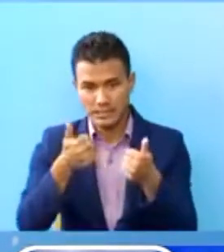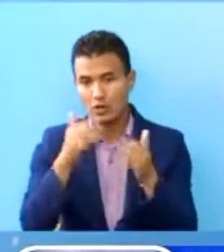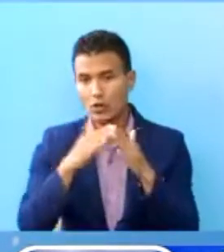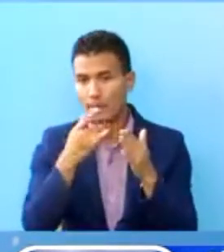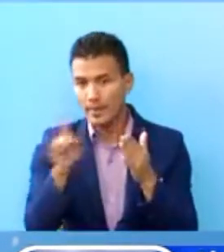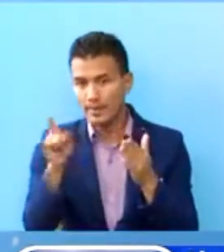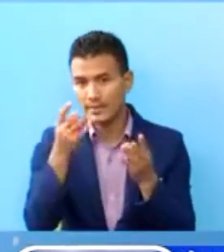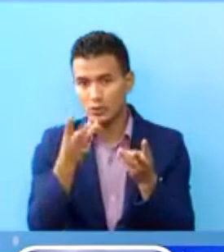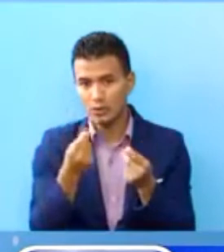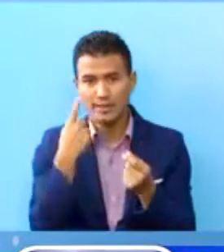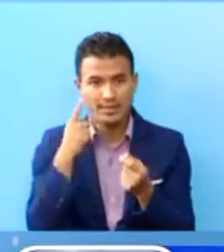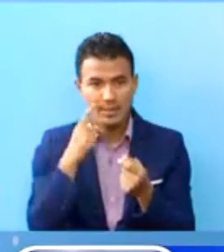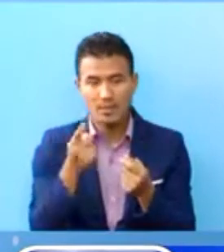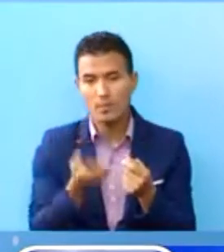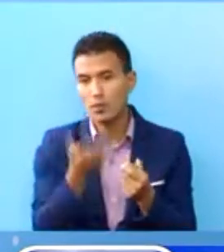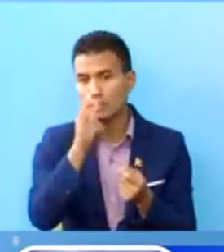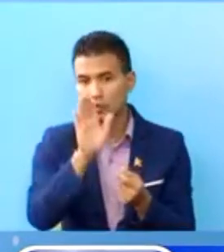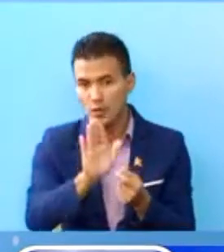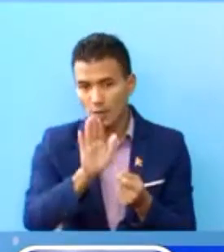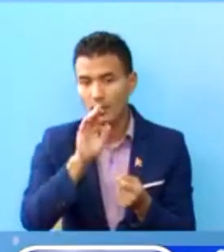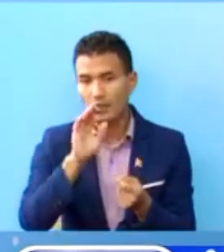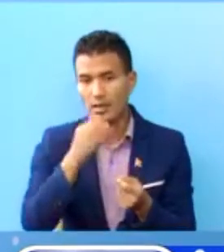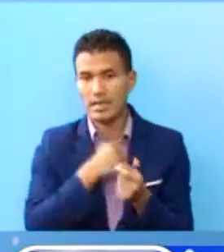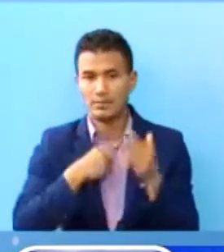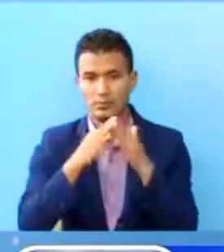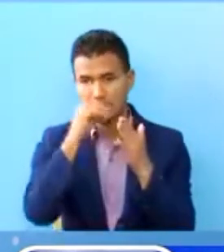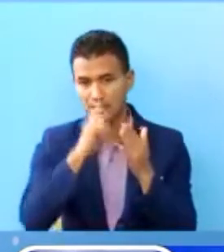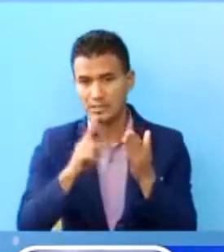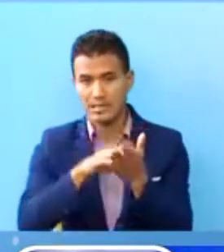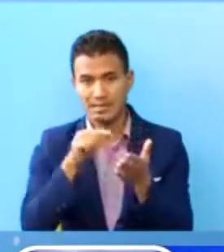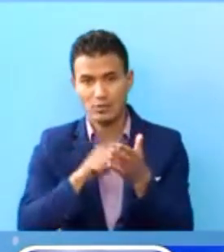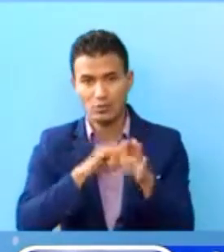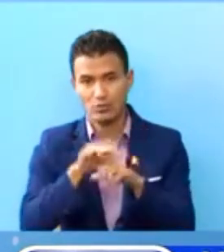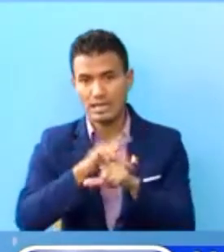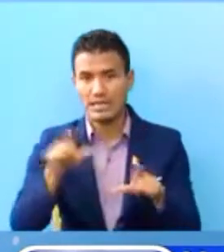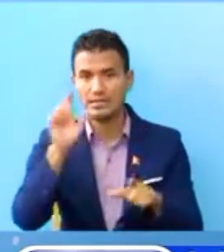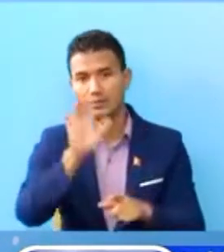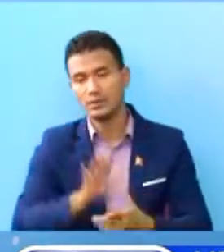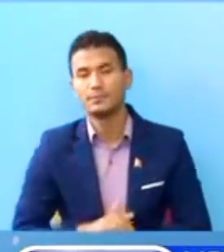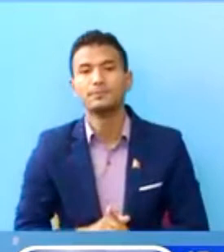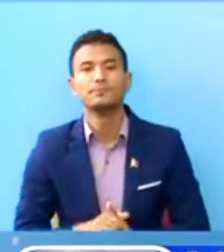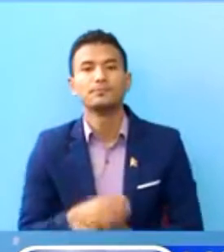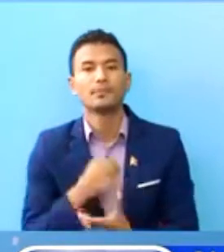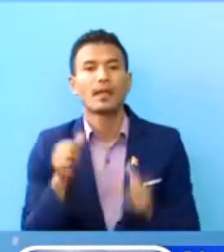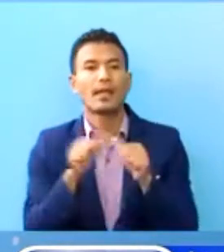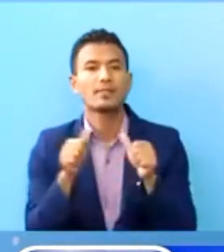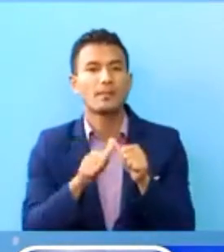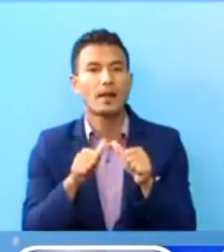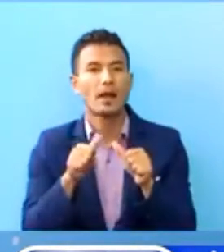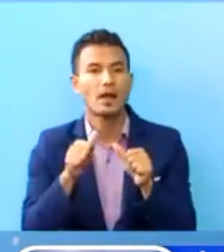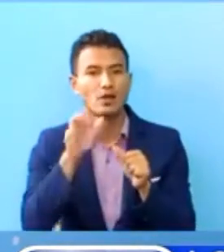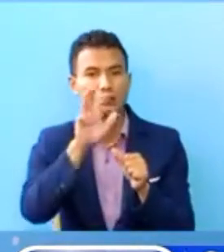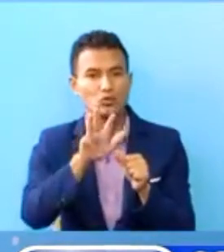घर फर्किनेको संख्या दिन प्रतिदिन बढ्दै गएपछि आइसोलेसन केन्द्रहरू रित्दै गएका छन्। आइतबार पुष्टि